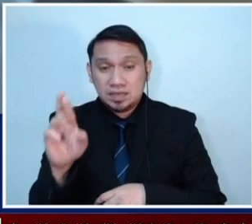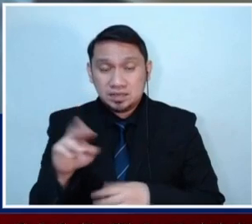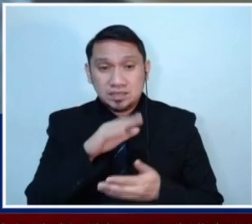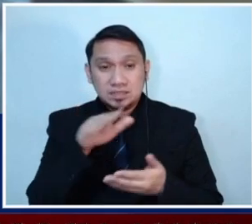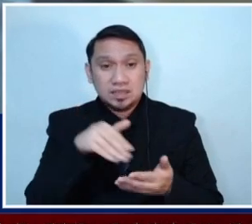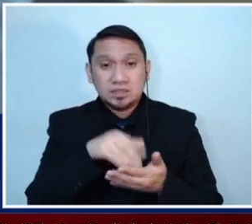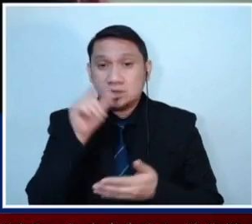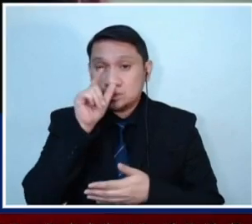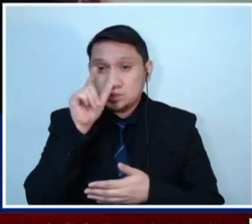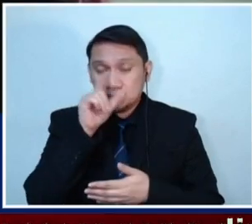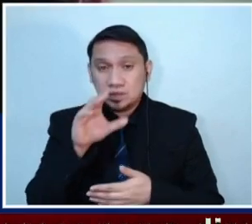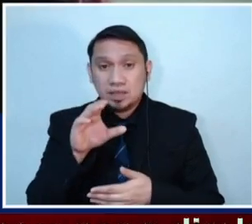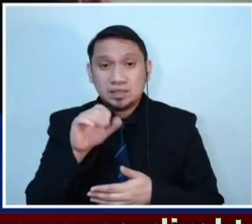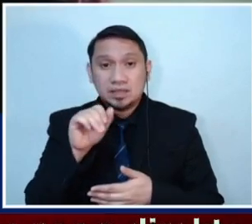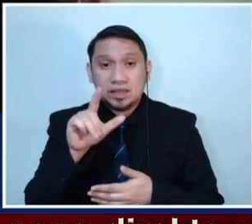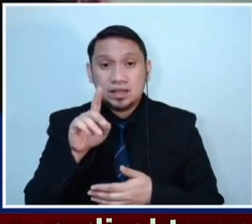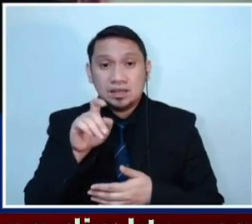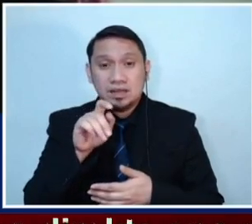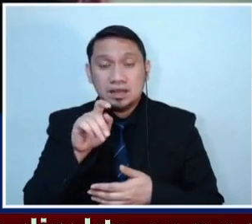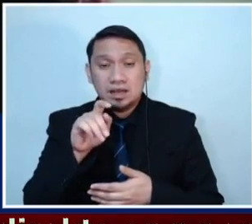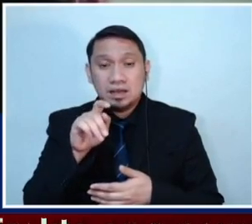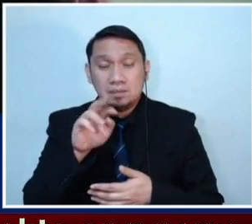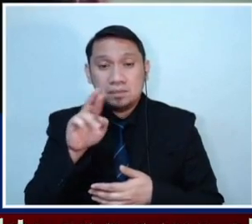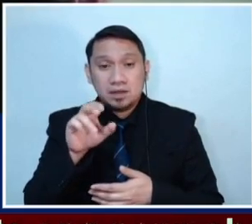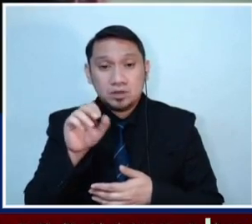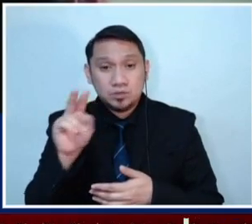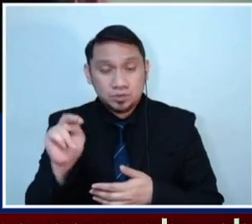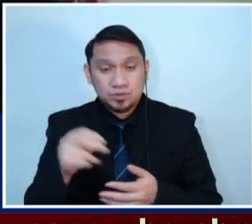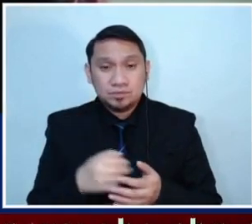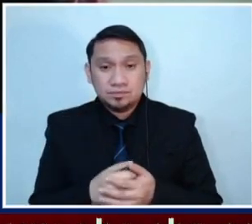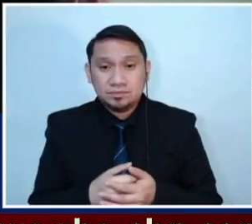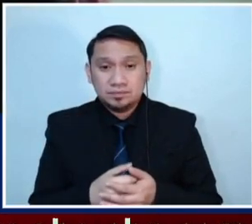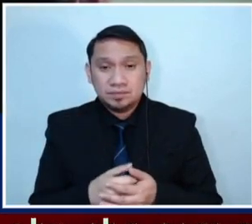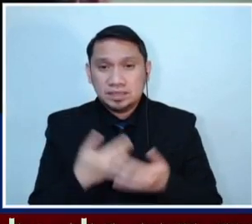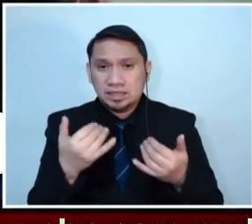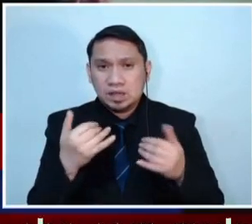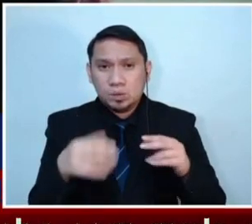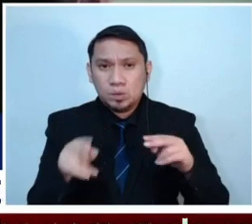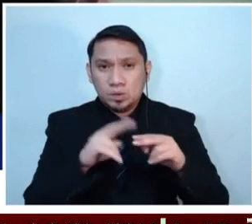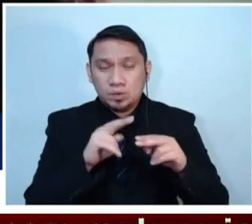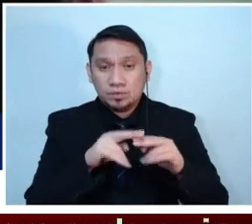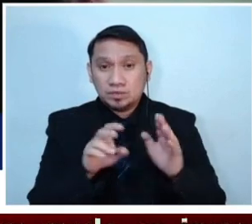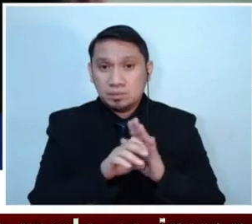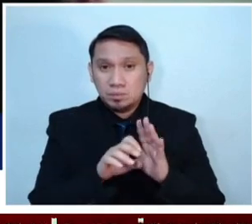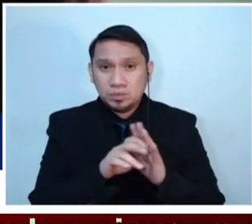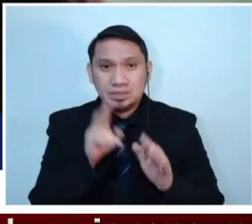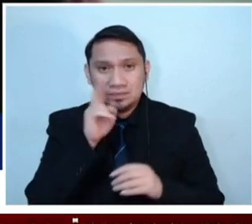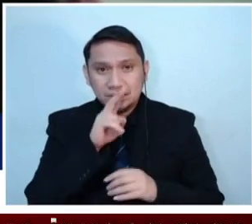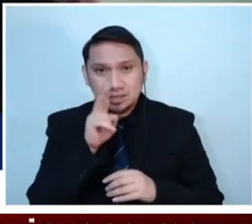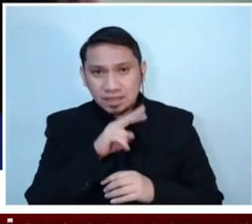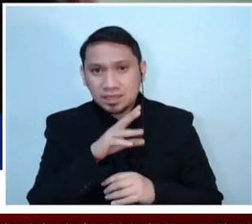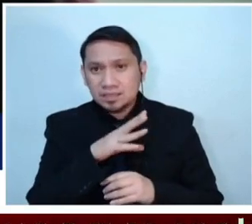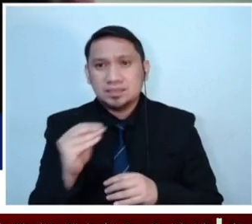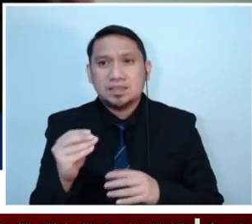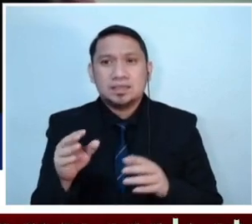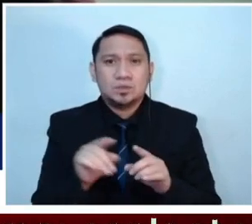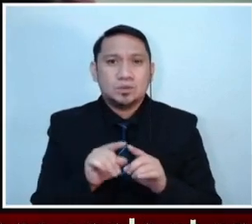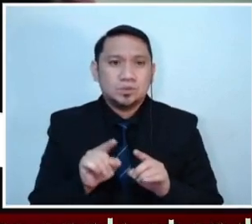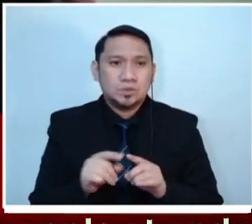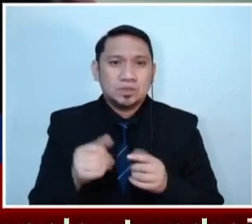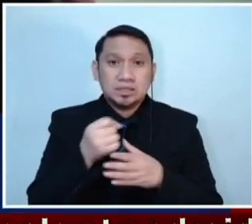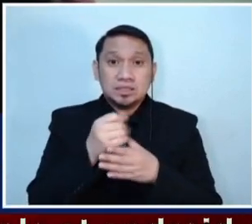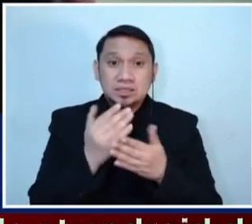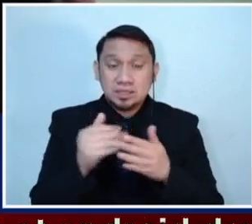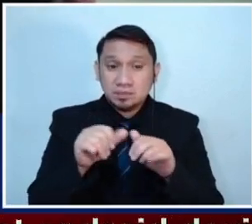at Calabarzon. Medyo tumataas dun sa areas ng Visayas and also some areas